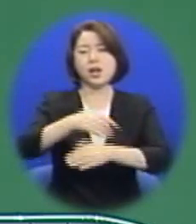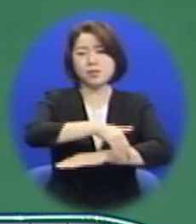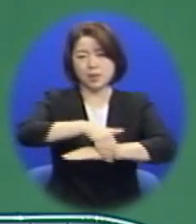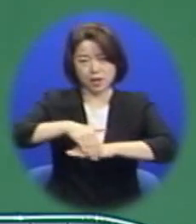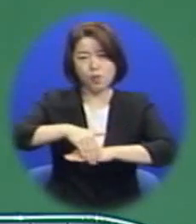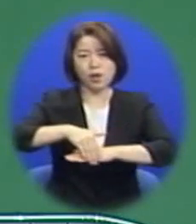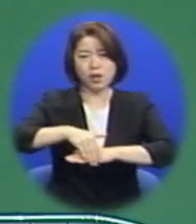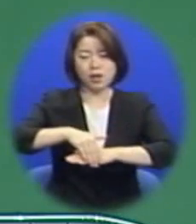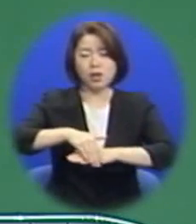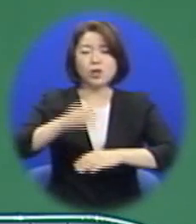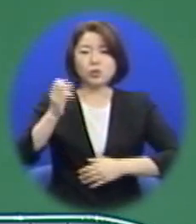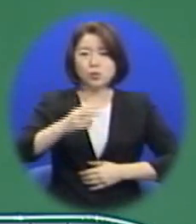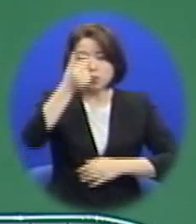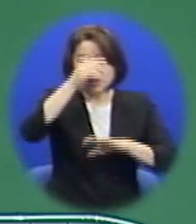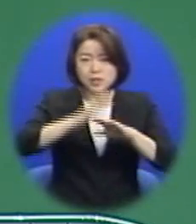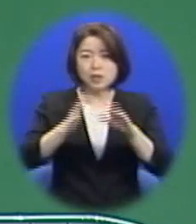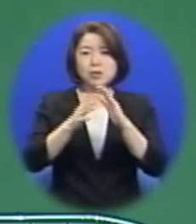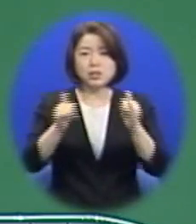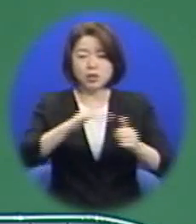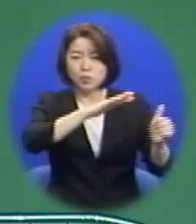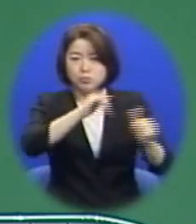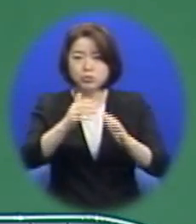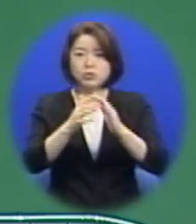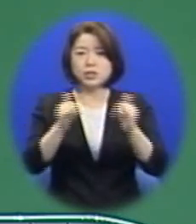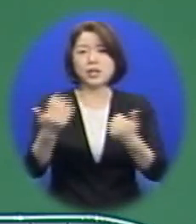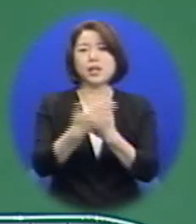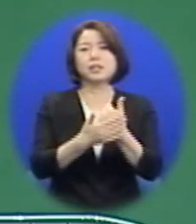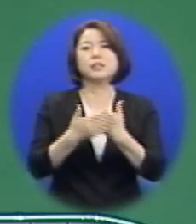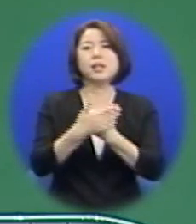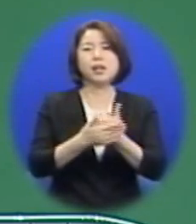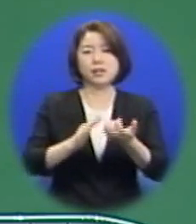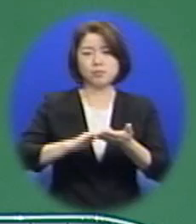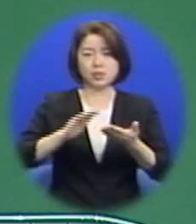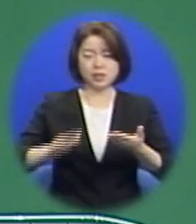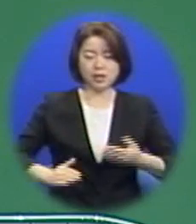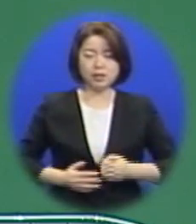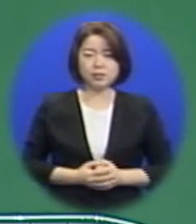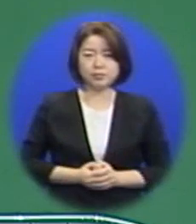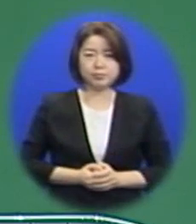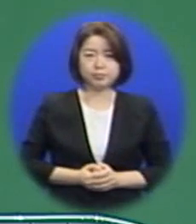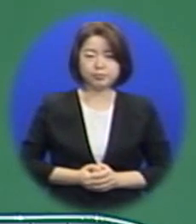계획이고 예배자로 부름받은 자의 은혜인 것입니다.